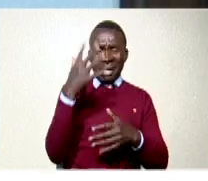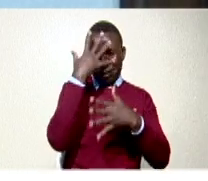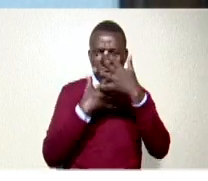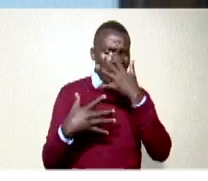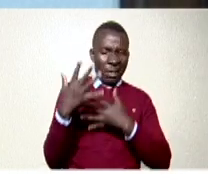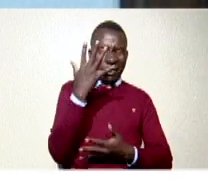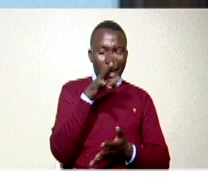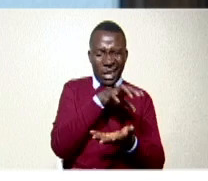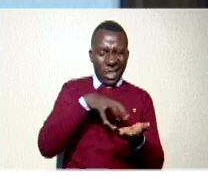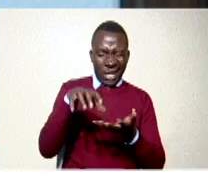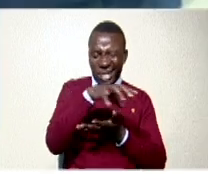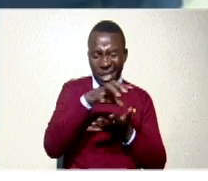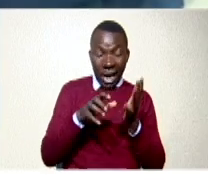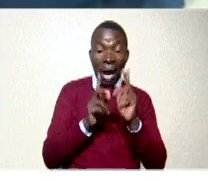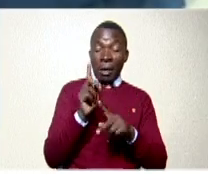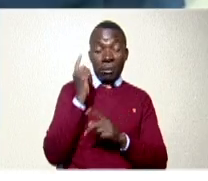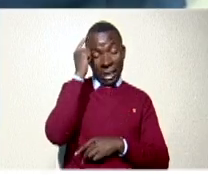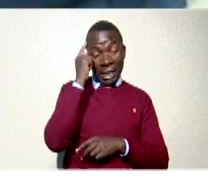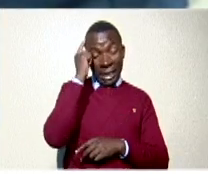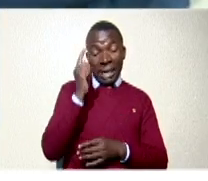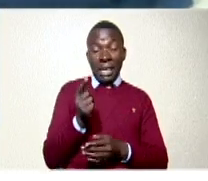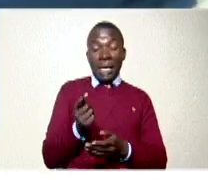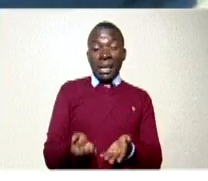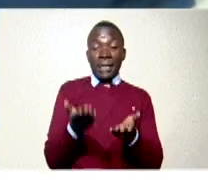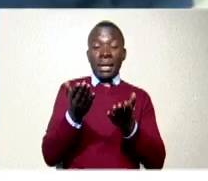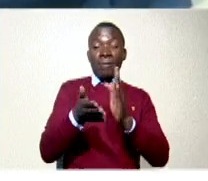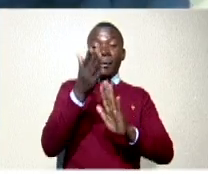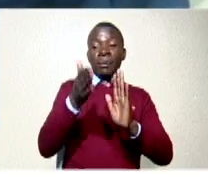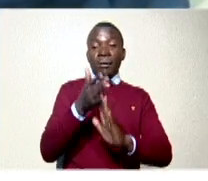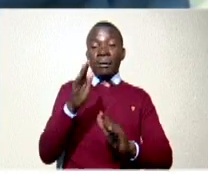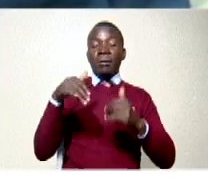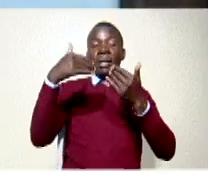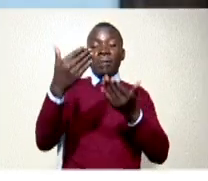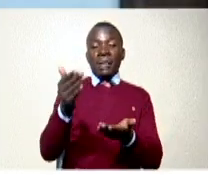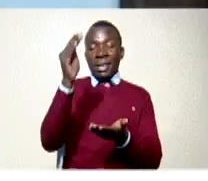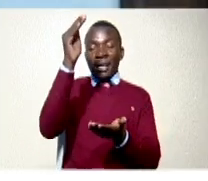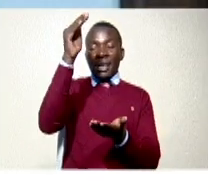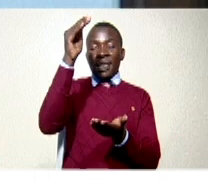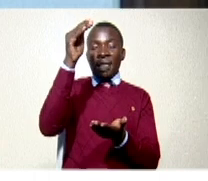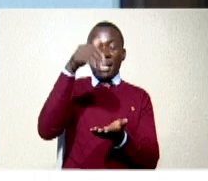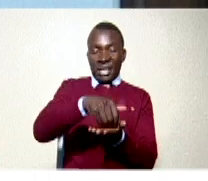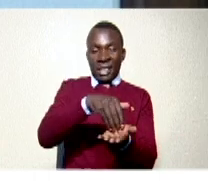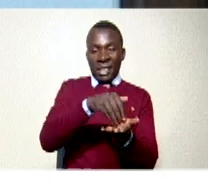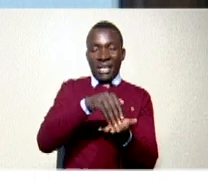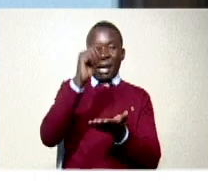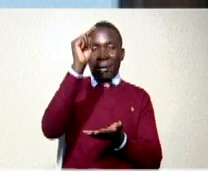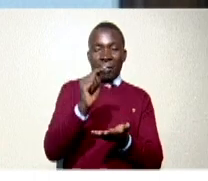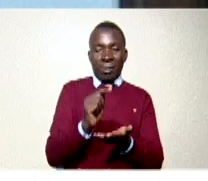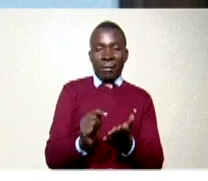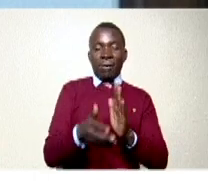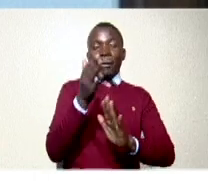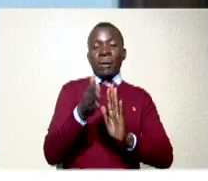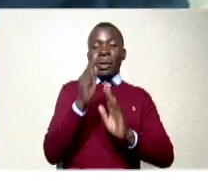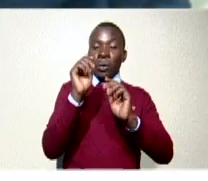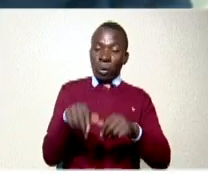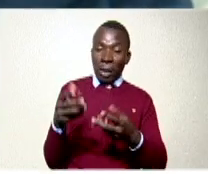bakibaza izamuka ry'umuvuduko idohoka ry'umuvuduko twanabihuza n'ibijyanye n'ibiciro nabyo mwagaragaje